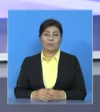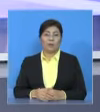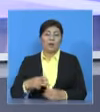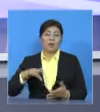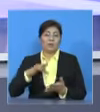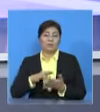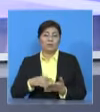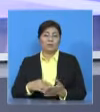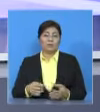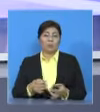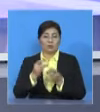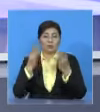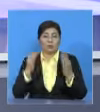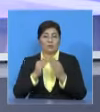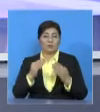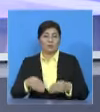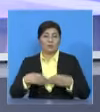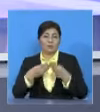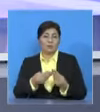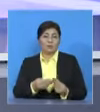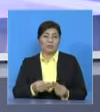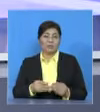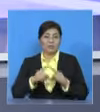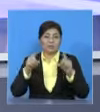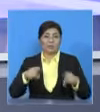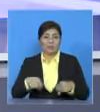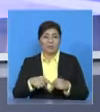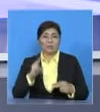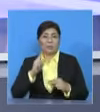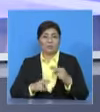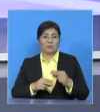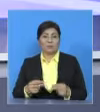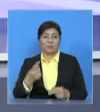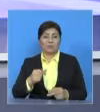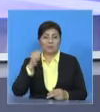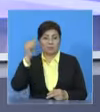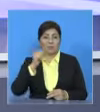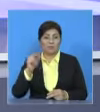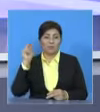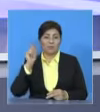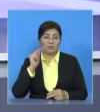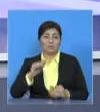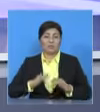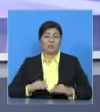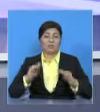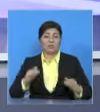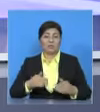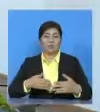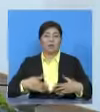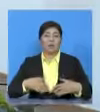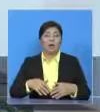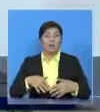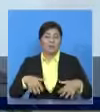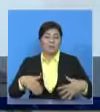В областном центре народного творчества прошла церемония вручения сертификатов об окончании месячного обучающего курса для детей из